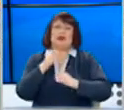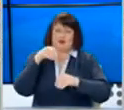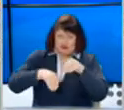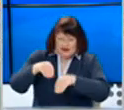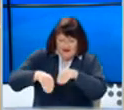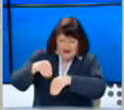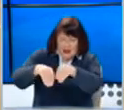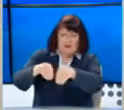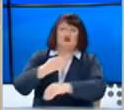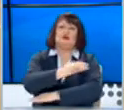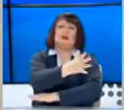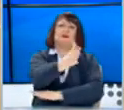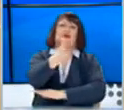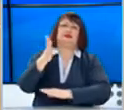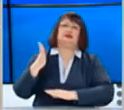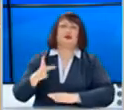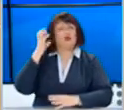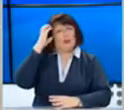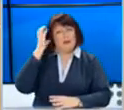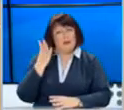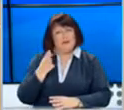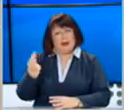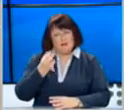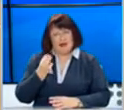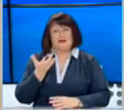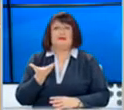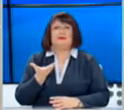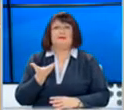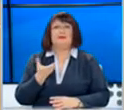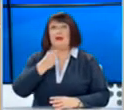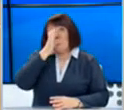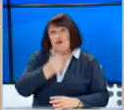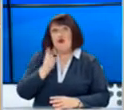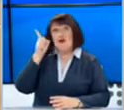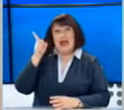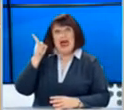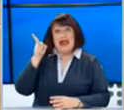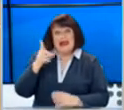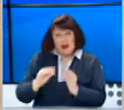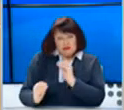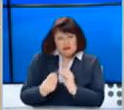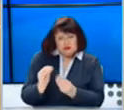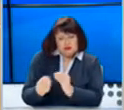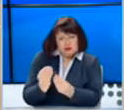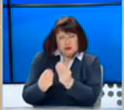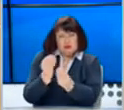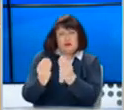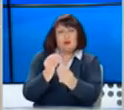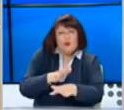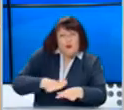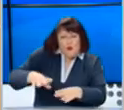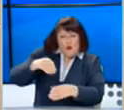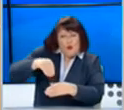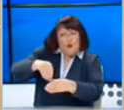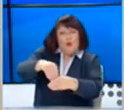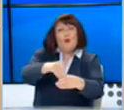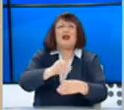εσείς αναφερθήκατε τώρα, το θυμάμαι αυτό, ότι στη Βουλγαρία αυξήθηκαν τα δάση. Να σας πω κάτι που ίσως δεν το